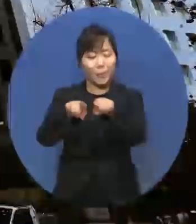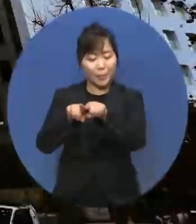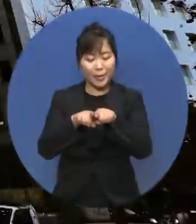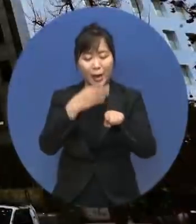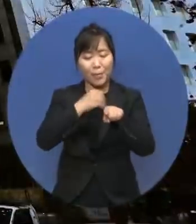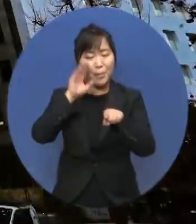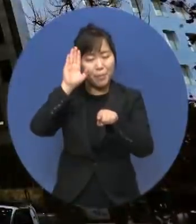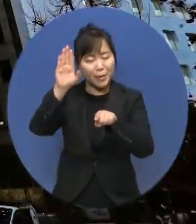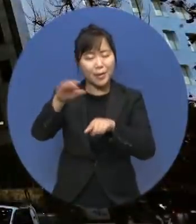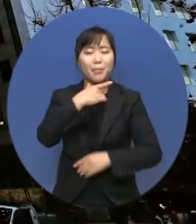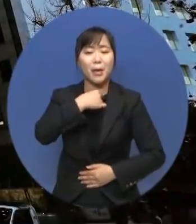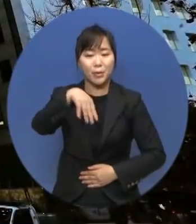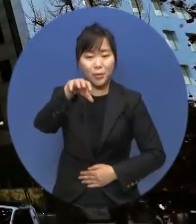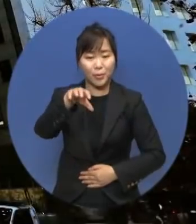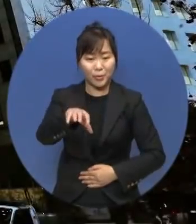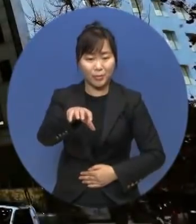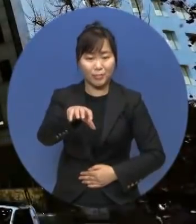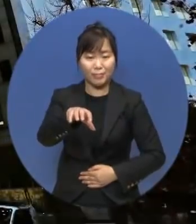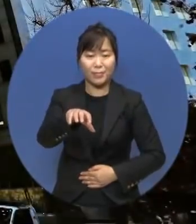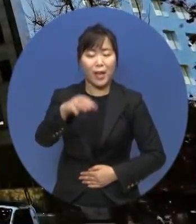행복한 미래를 꿈꾸는 곳에